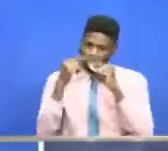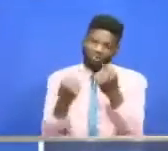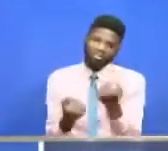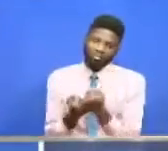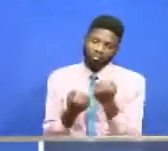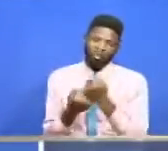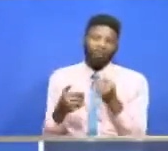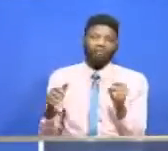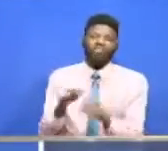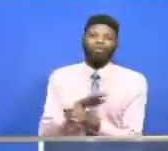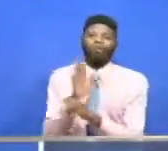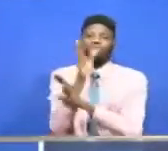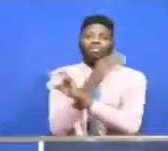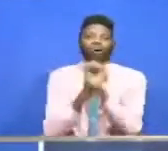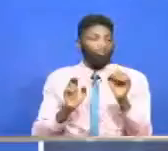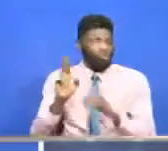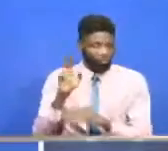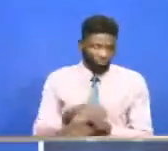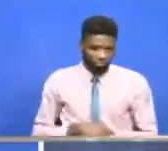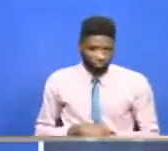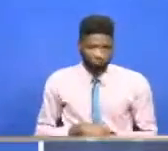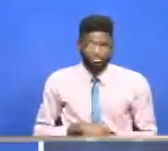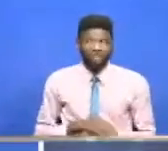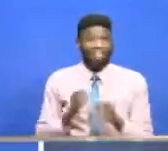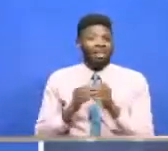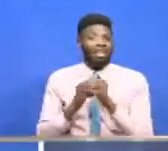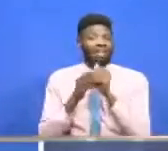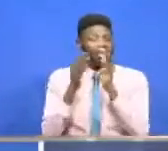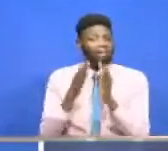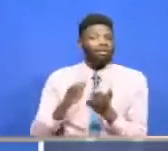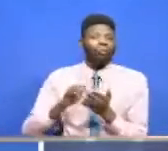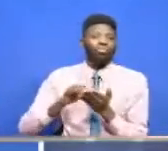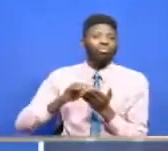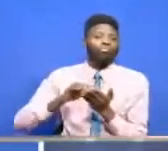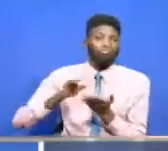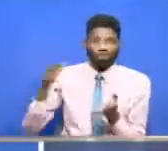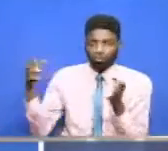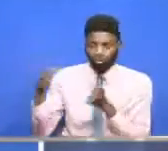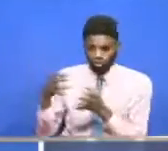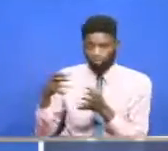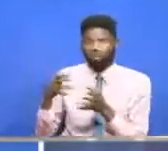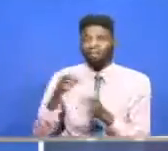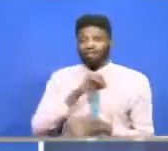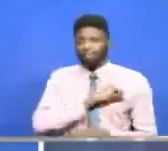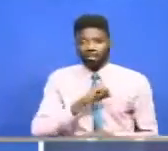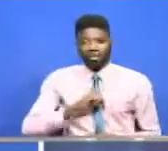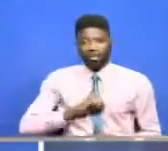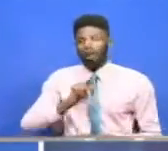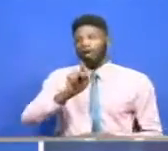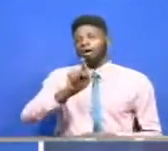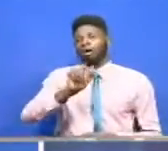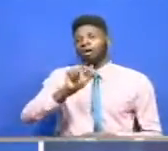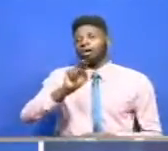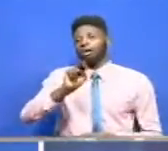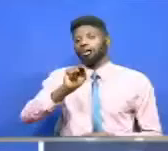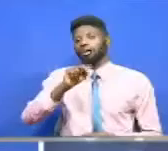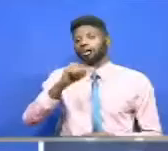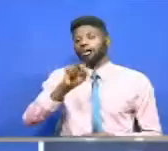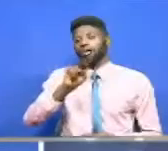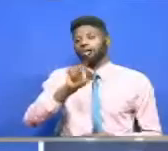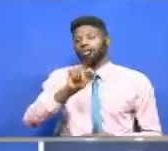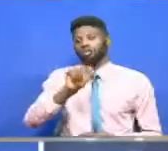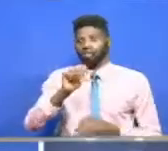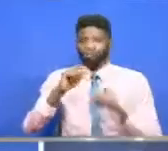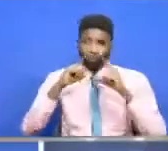Uhuru Kenyatta. Wakiongozwa na kiongozi wa wengi katika bunge la seneti Irungu Kang’ata, viongozi hao walisema wamejitolea kwa